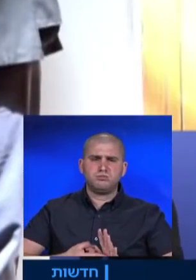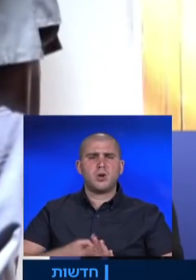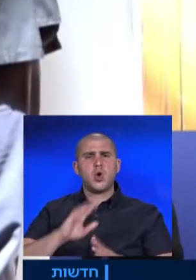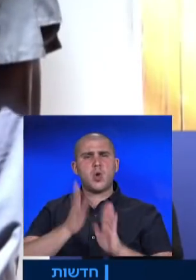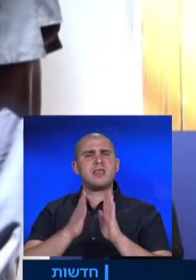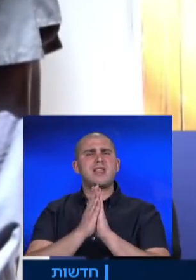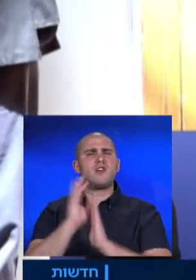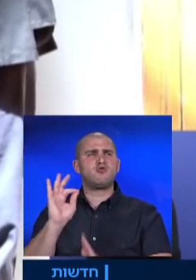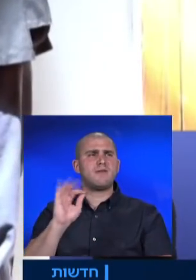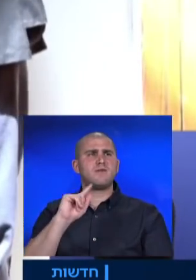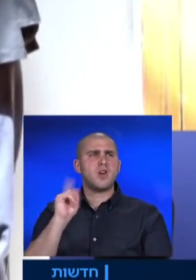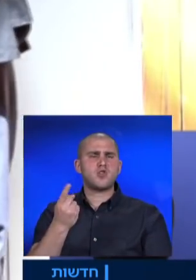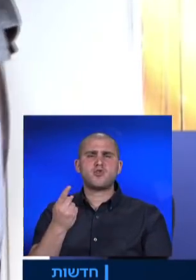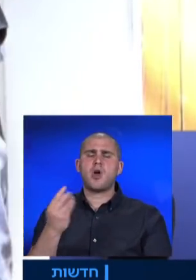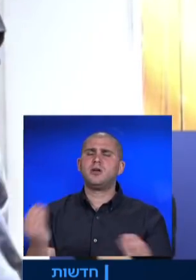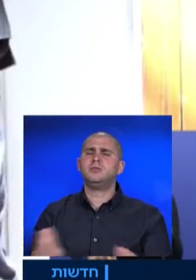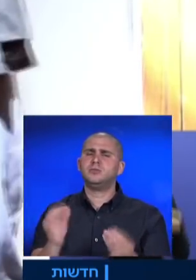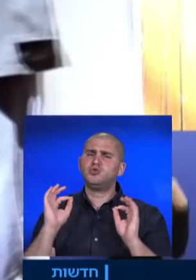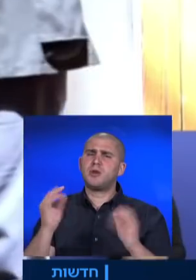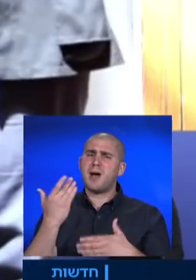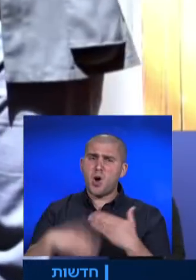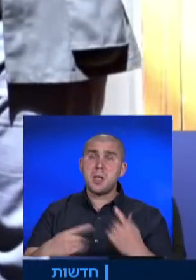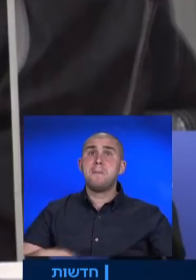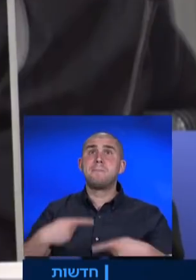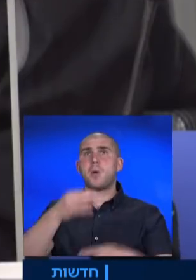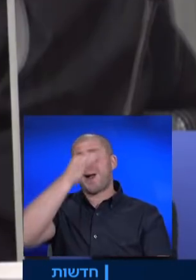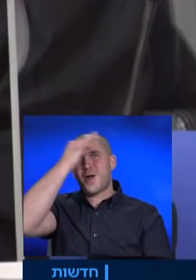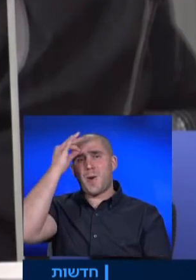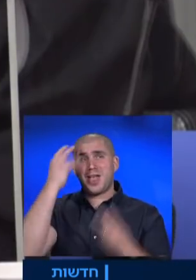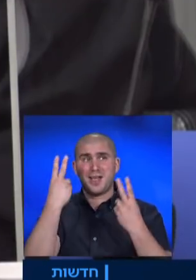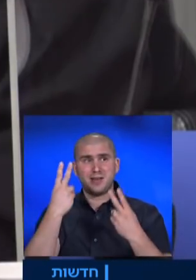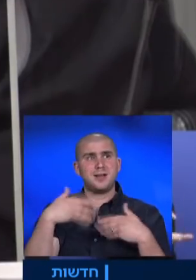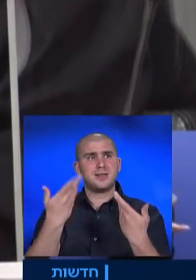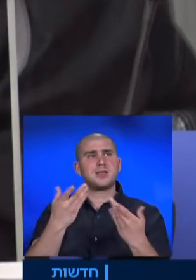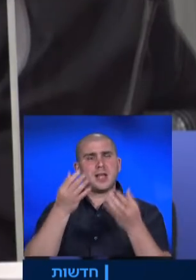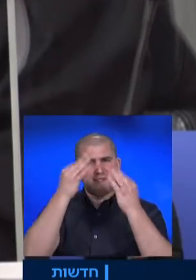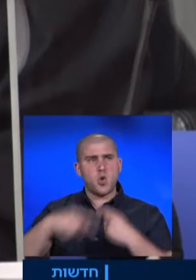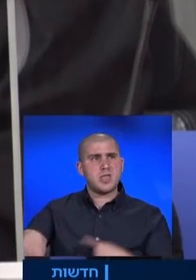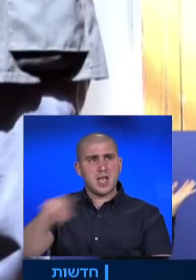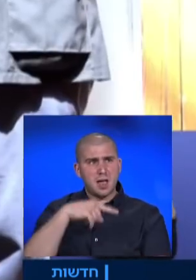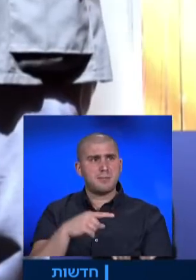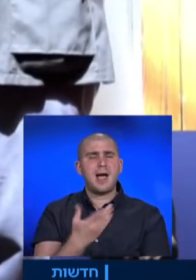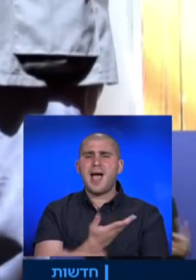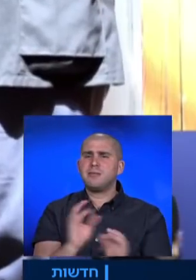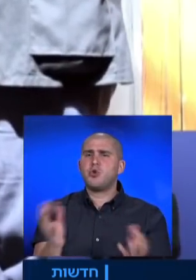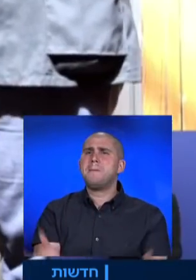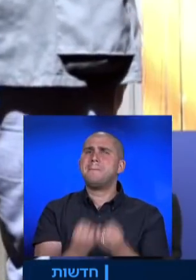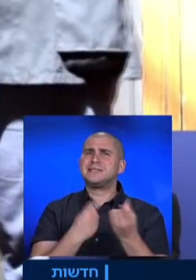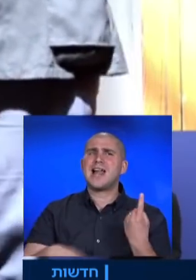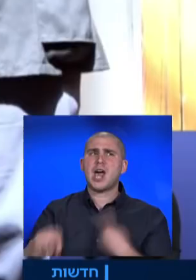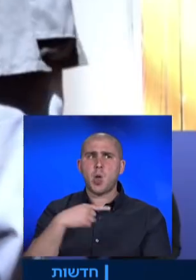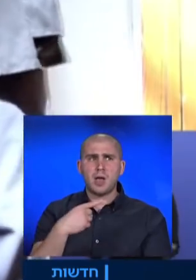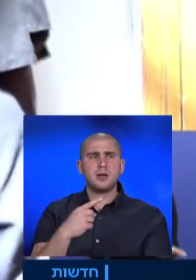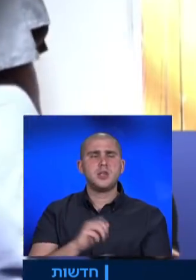מבצרם האחרון ביום גורלי זה בידי כבודכם. אין עוד מציל לכולנו שנשחק בין